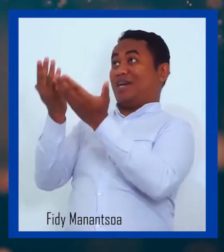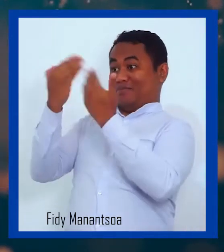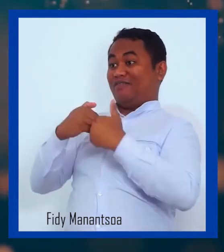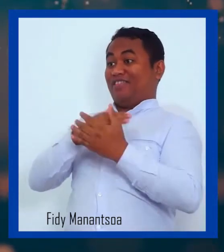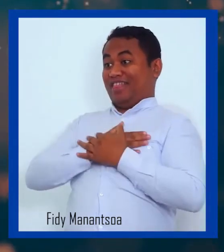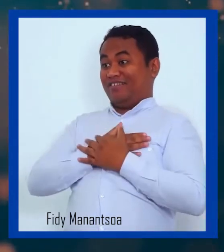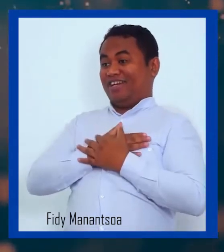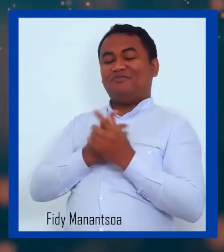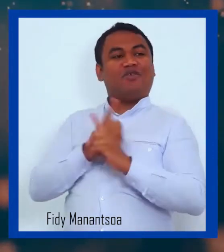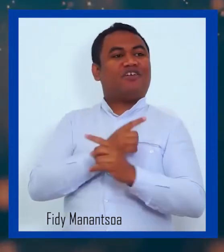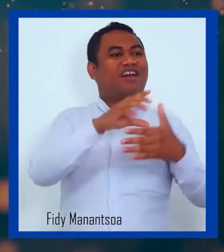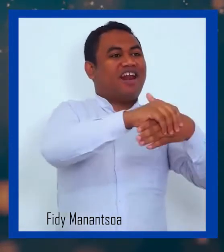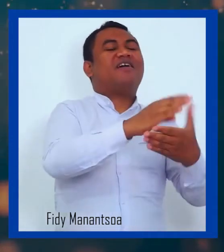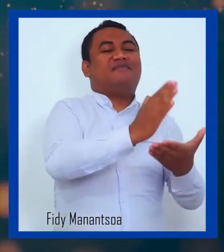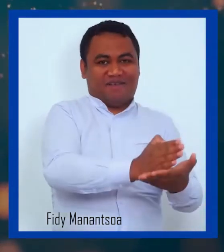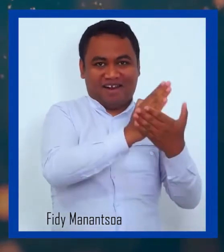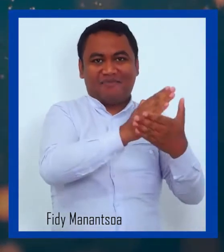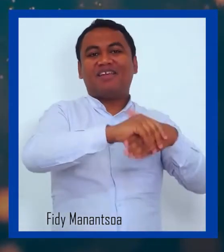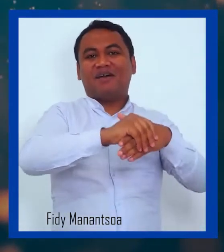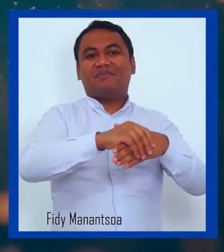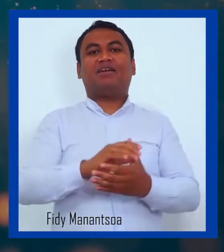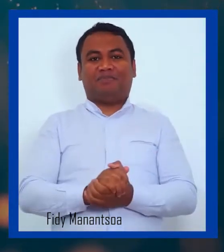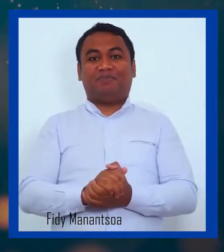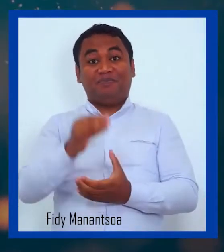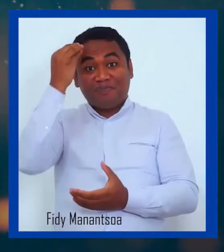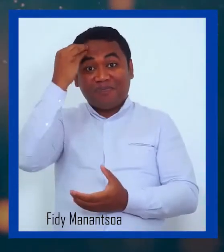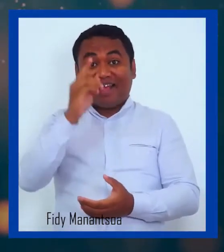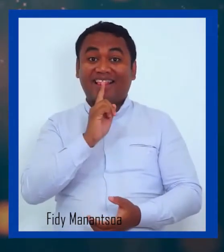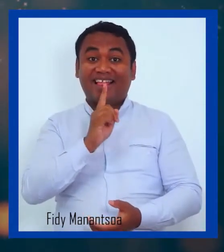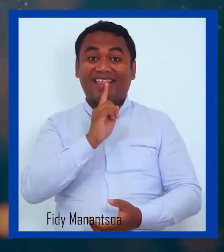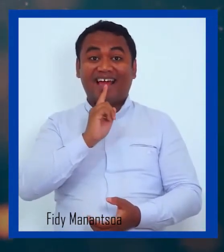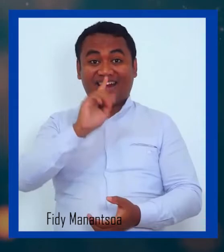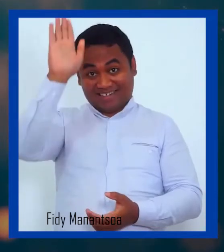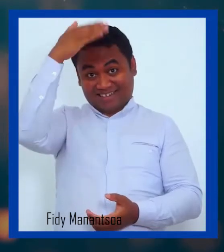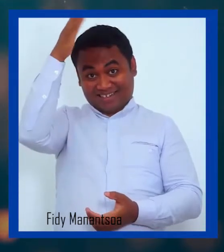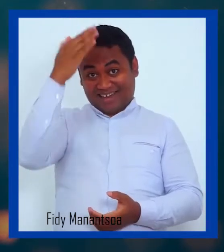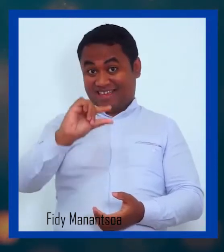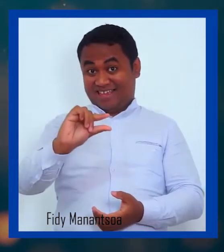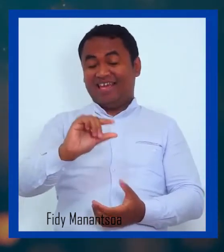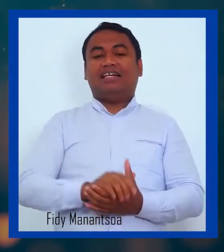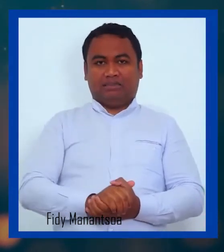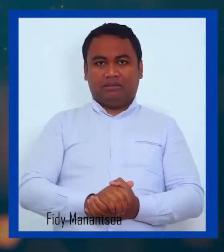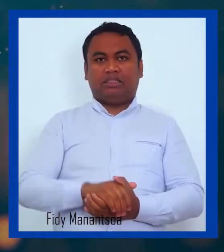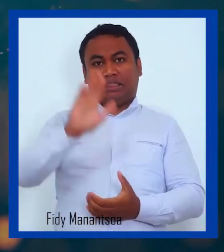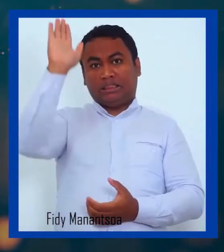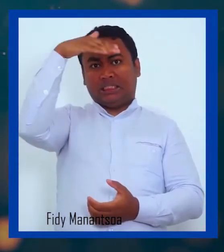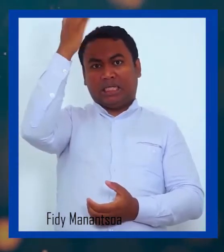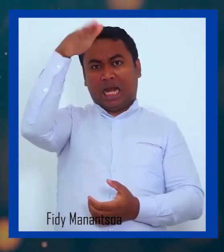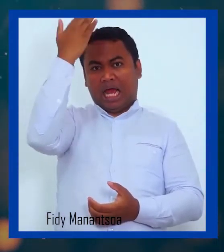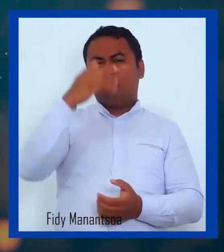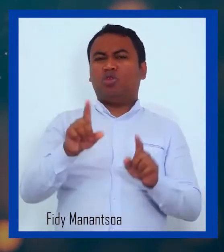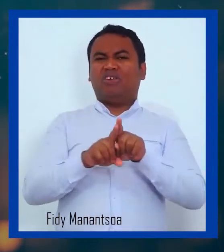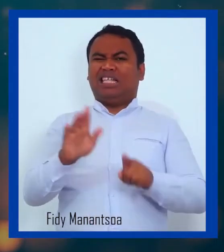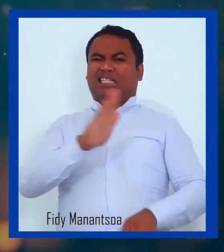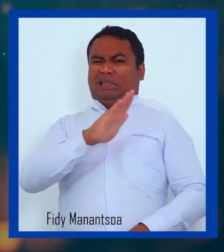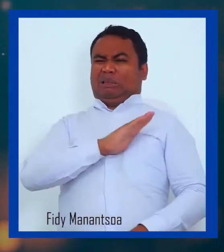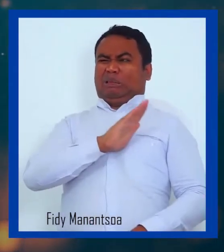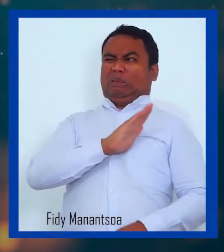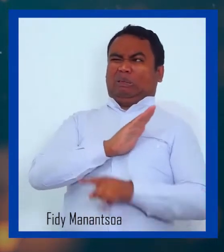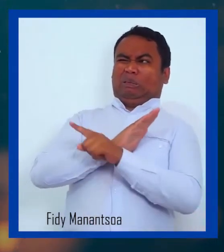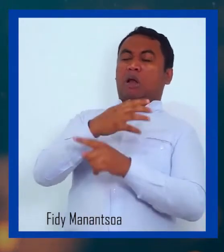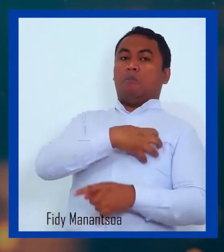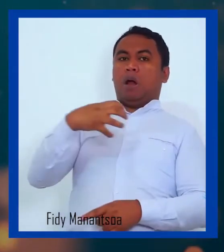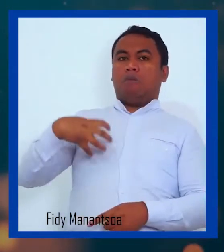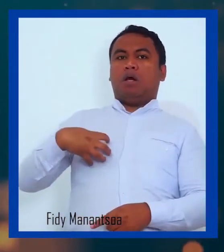tsara ravana fa misy tantara ngamba ny fahaitsika ny amin'ilay tovolahy kely anankiray ohatra, le hoe tsy tia ny reniny mihitsy izy, menatra ny amin'ny